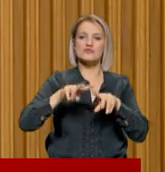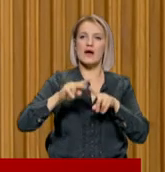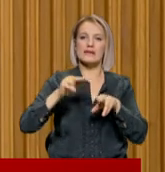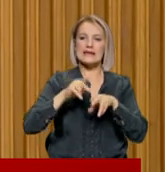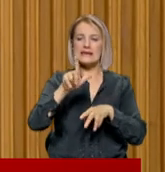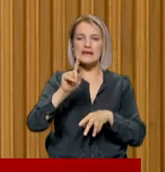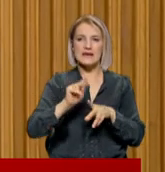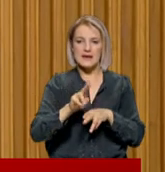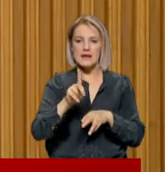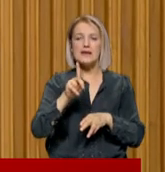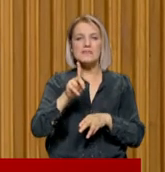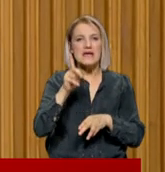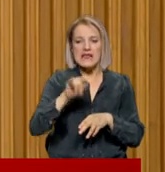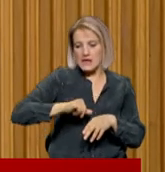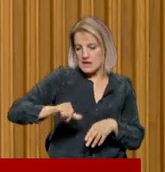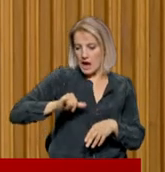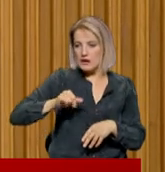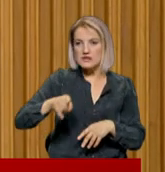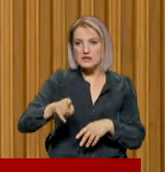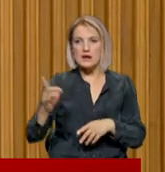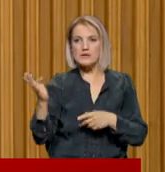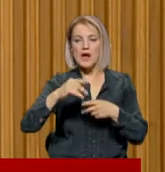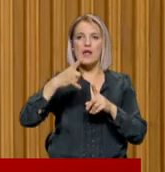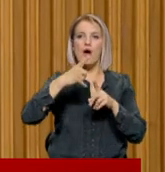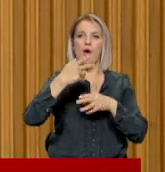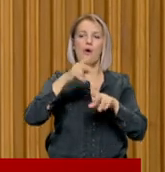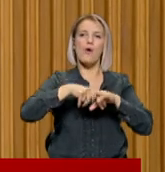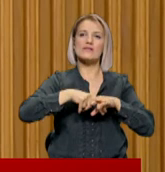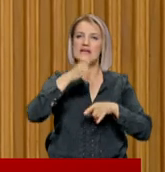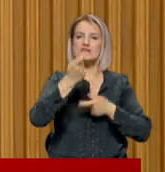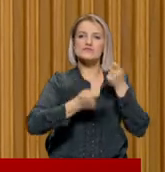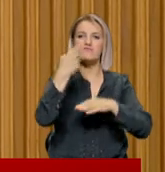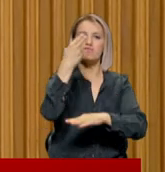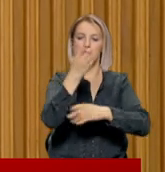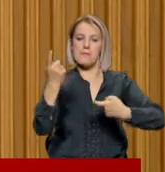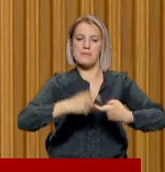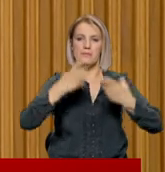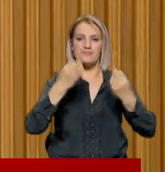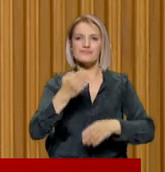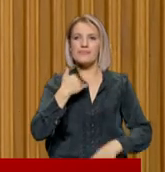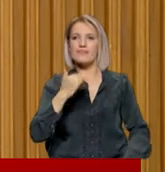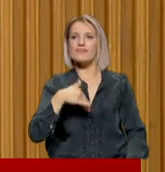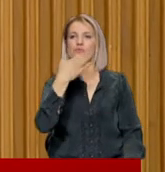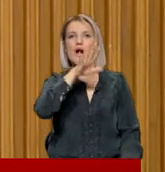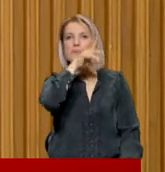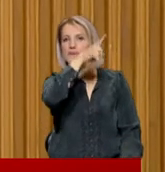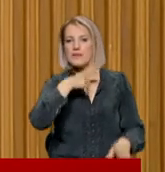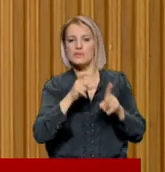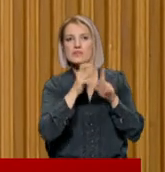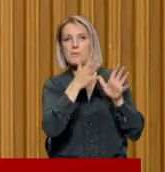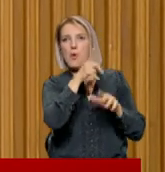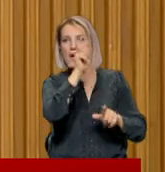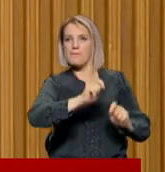yakını getirip Boydak holdinge kayyum olarak atıyor Bir süre sonra diyorlar ki ya bizim bir yurt dışında bir depo yapmamız lazım